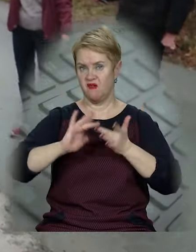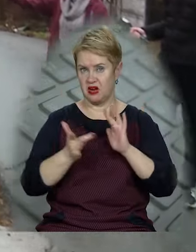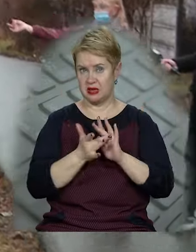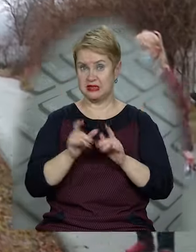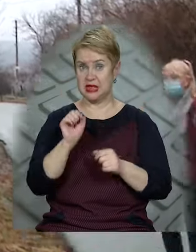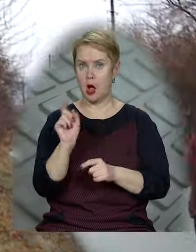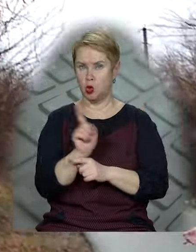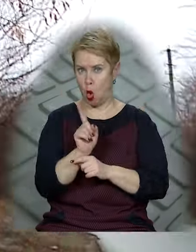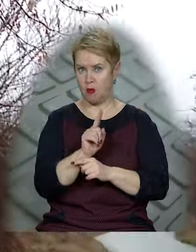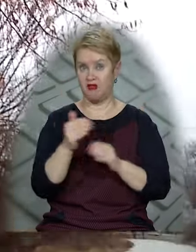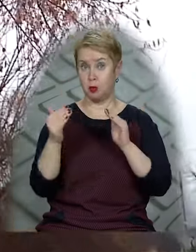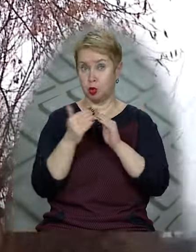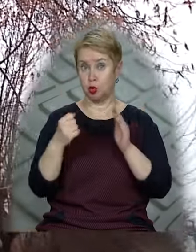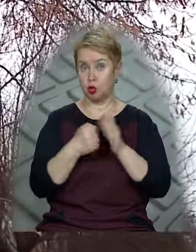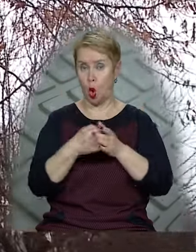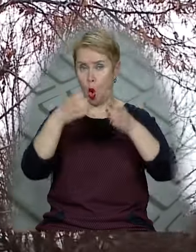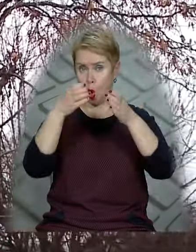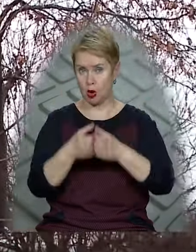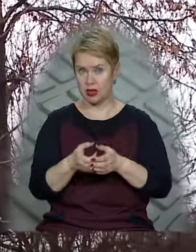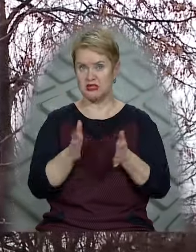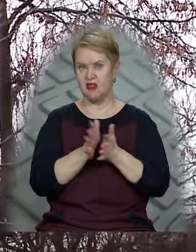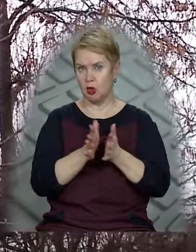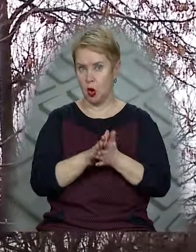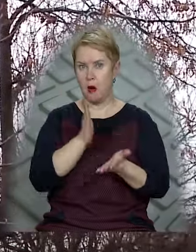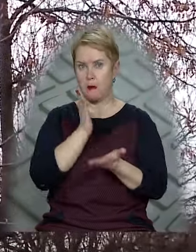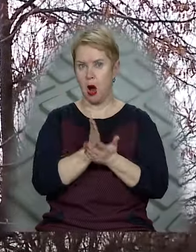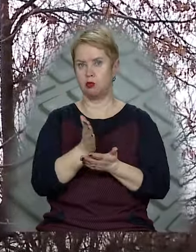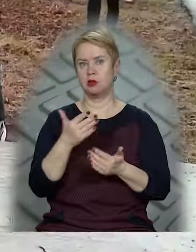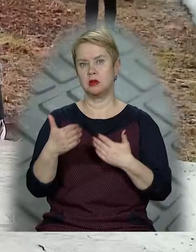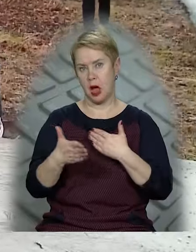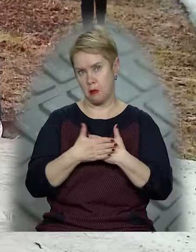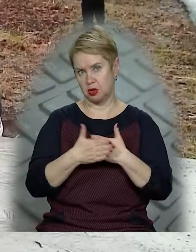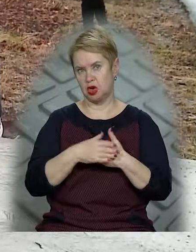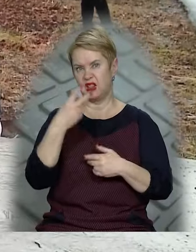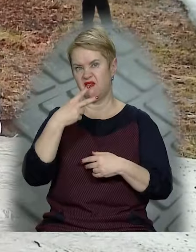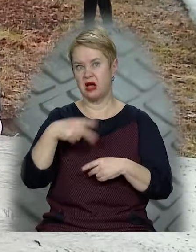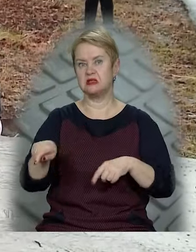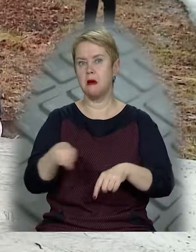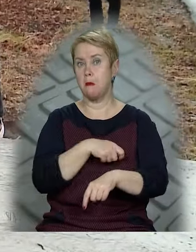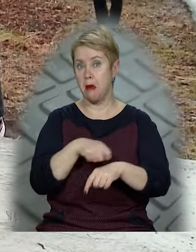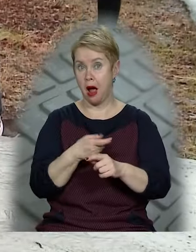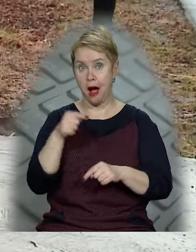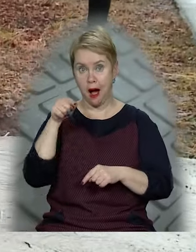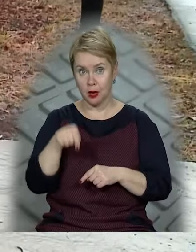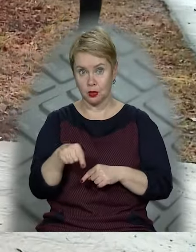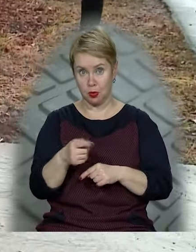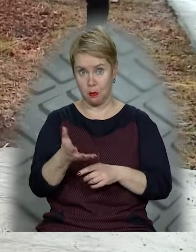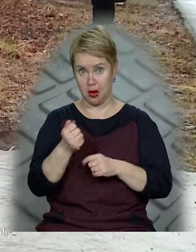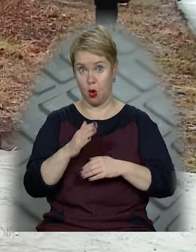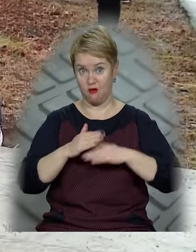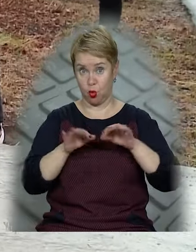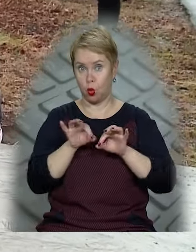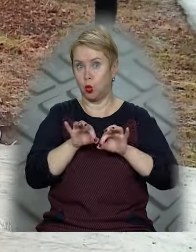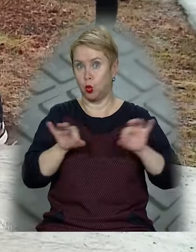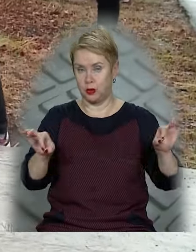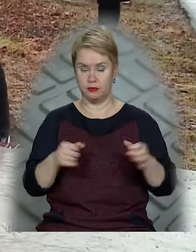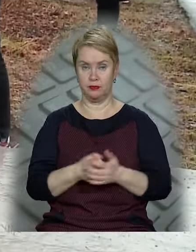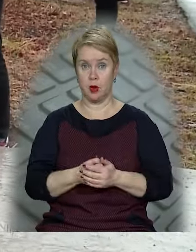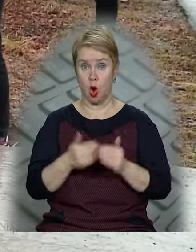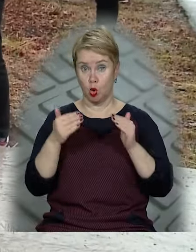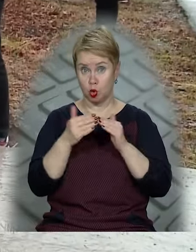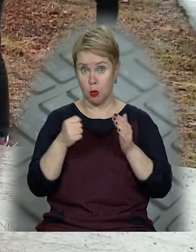за нормами від будинку до контейнеру з відходами має бути щонайменше 20 метрів. А тут бере в руки рулетку. От